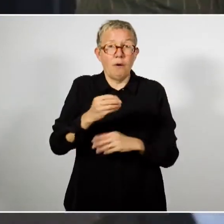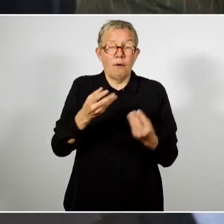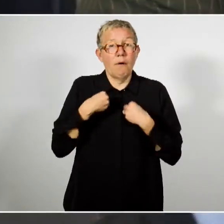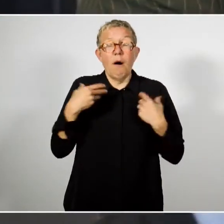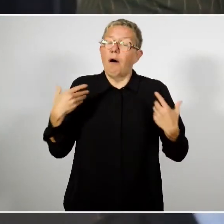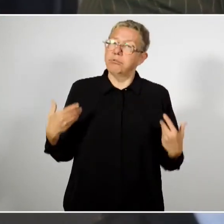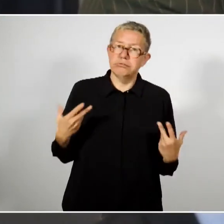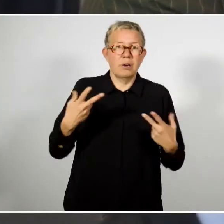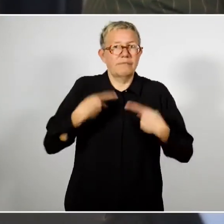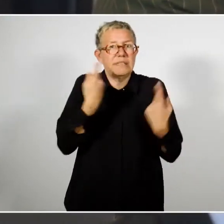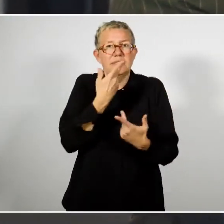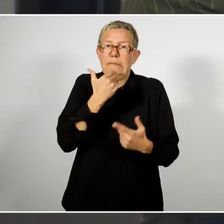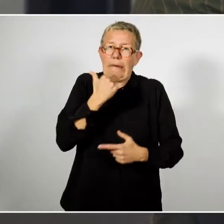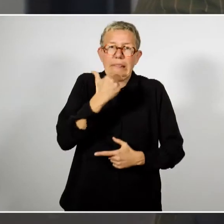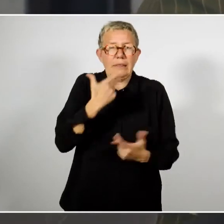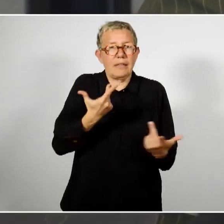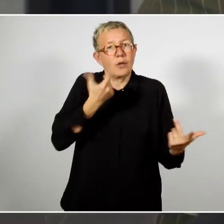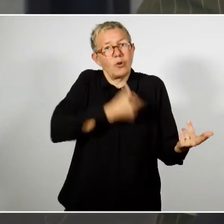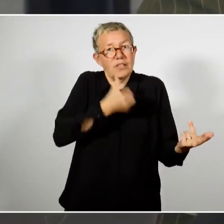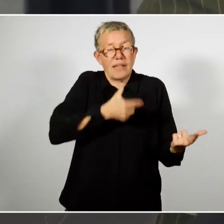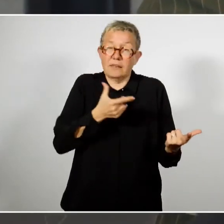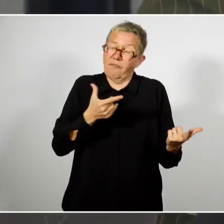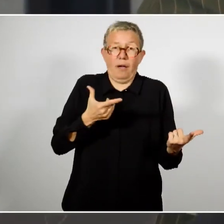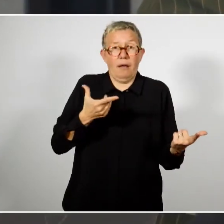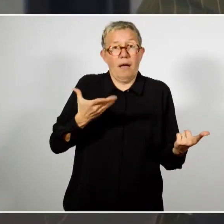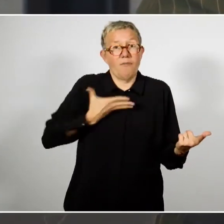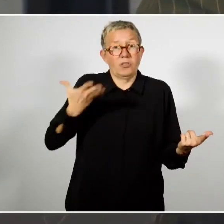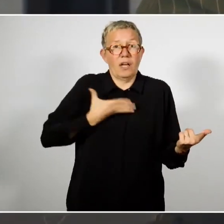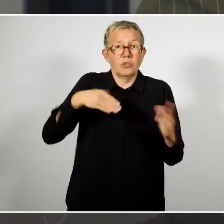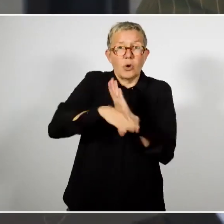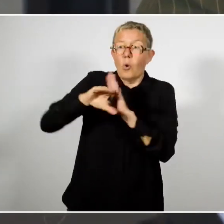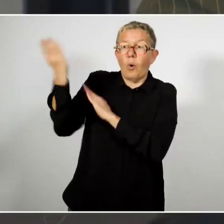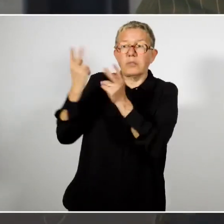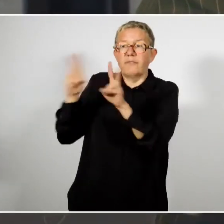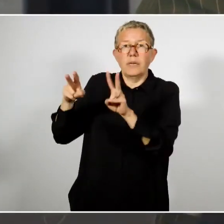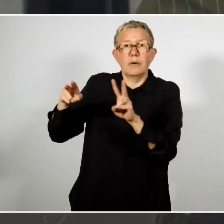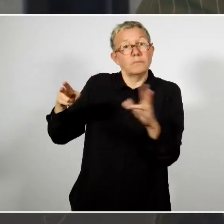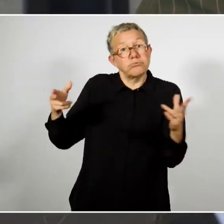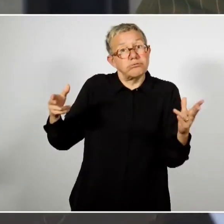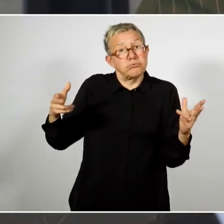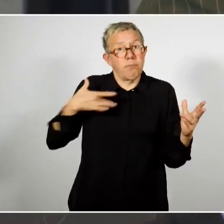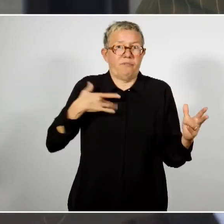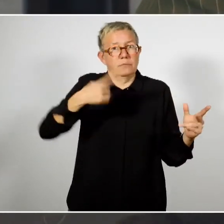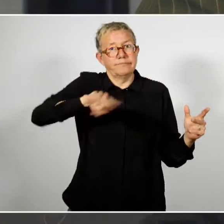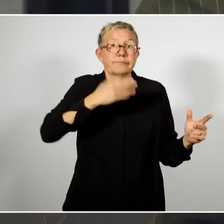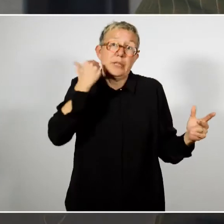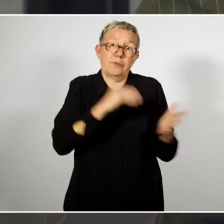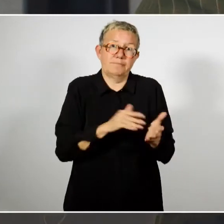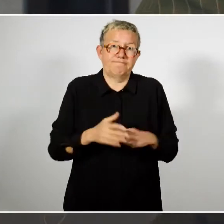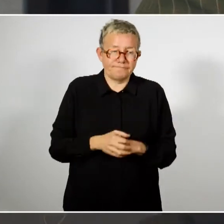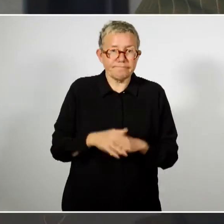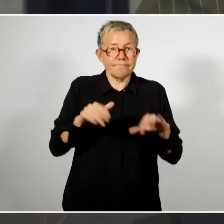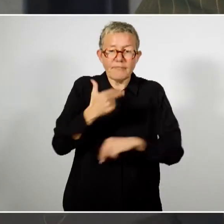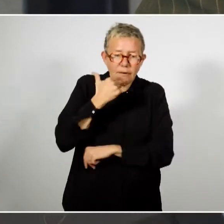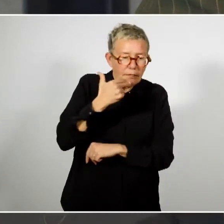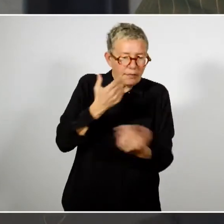et au-delà d'une qualité de vie au quotidien enviable par beaucoup des urbains de ce pays. Cette attractivité, cette qualité de nos